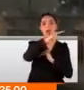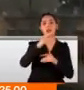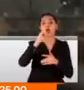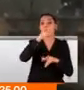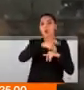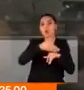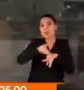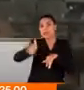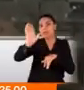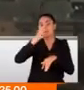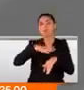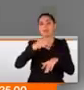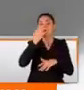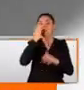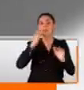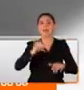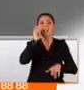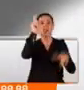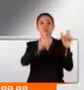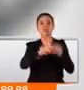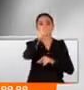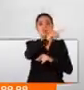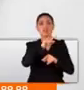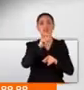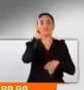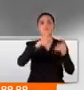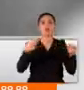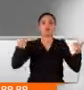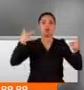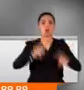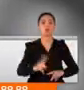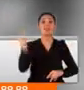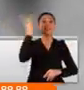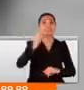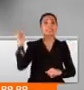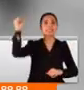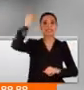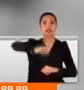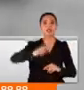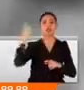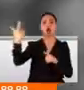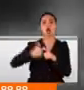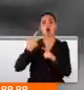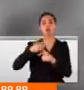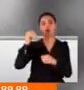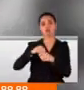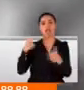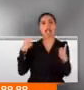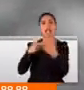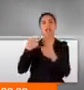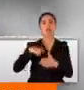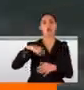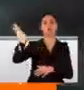etme umuduyla bekleyenlerin çoğu o kabustan bir daha uyanamadı. İkinci saldırı ise Baron Otele'ydi. Hedef